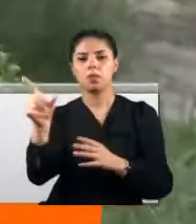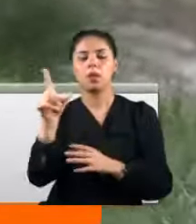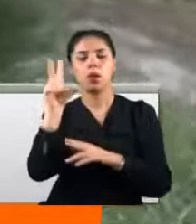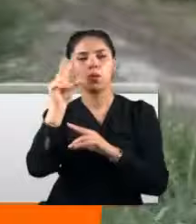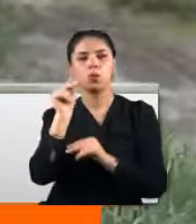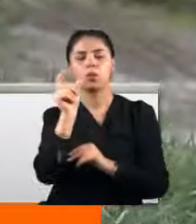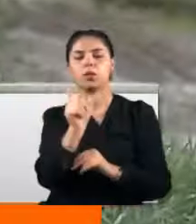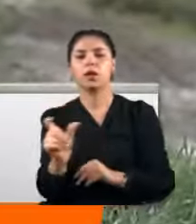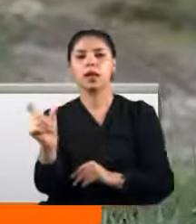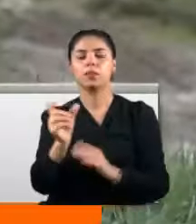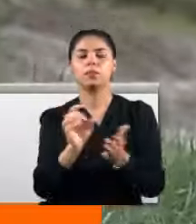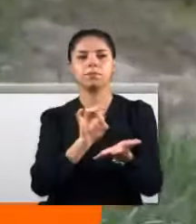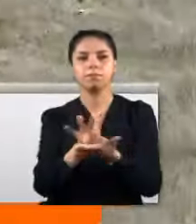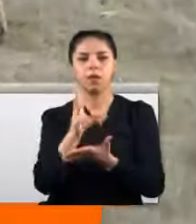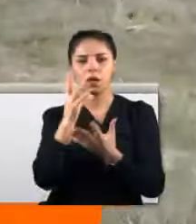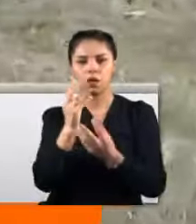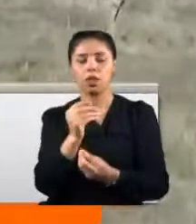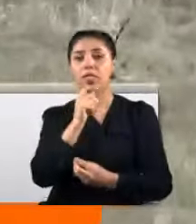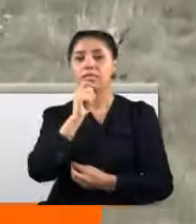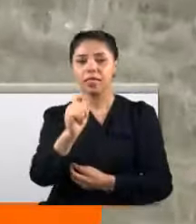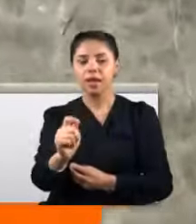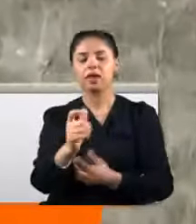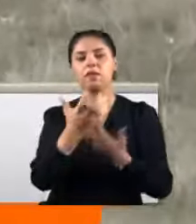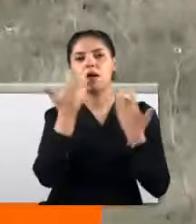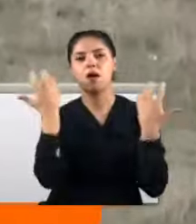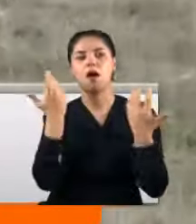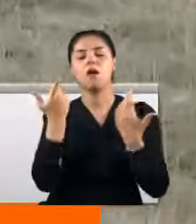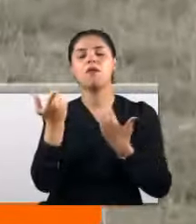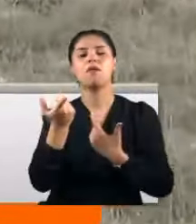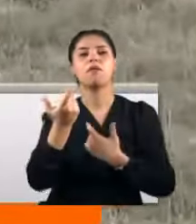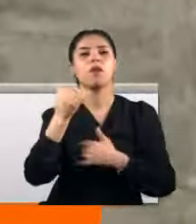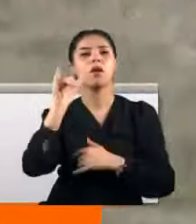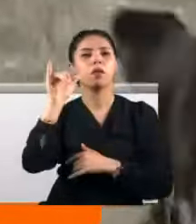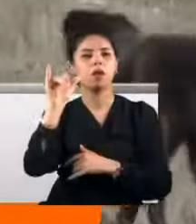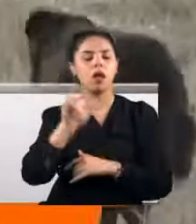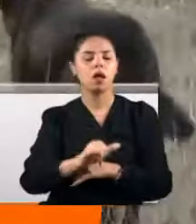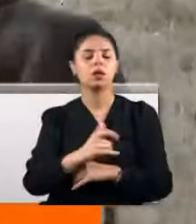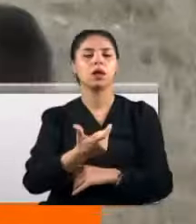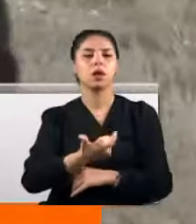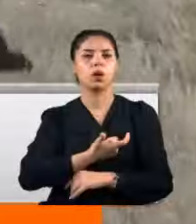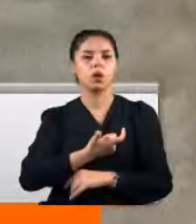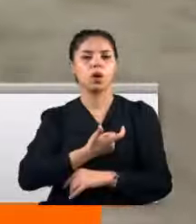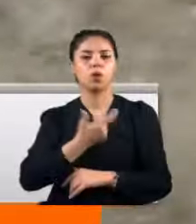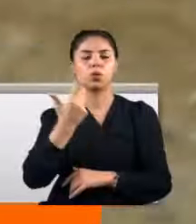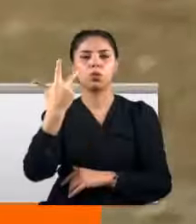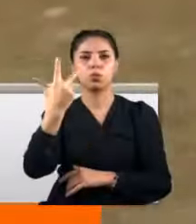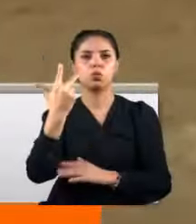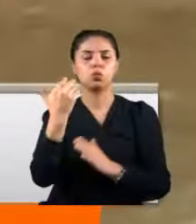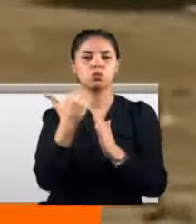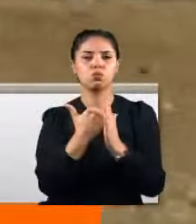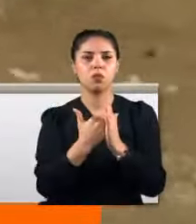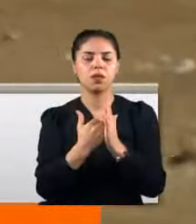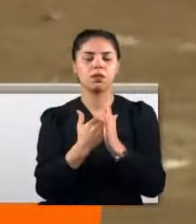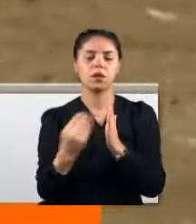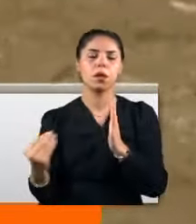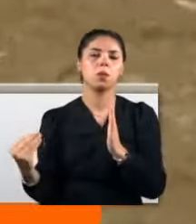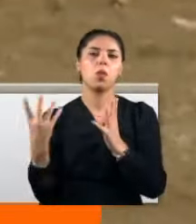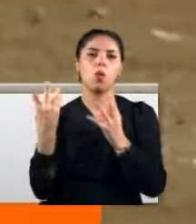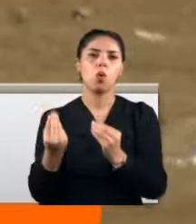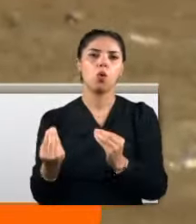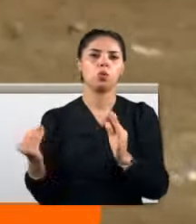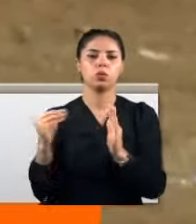çıkarmaya hazırlanıyor. Teklife Veterinerlik Hizmetleri Kanunu'nun 9. maddesinin 3. fıkrası uygulanır hükmü eklenecek.